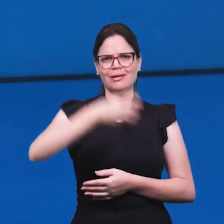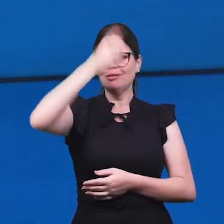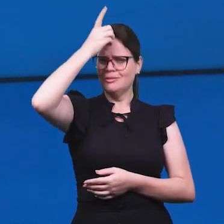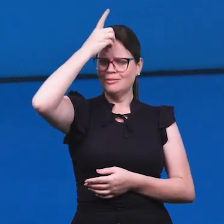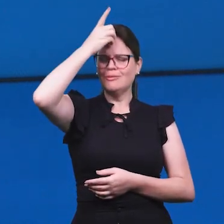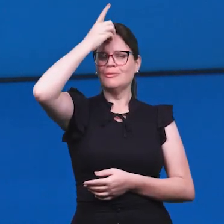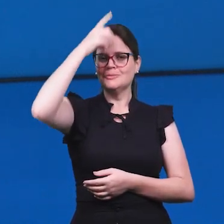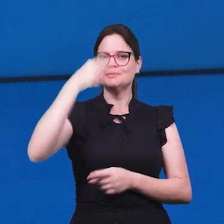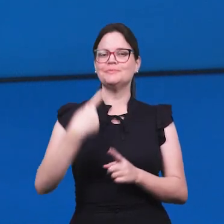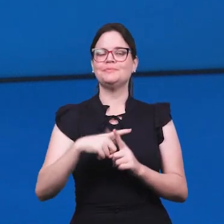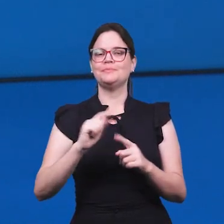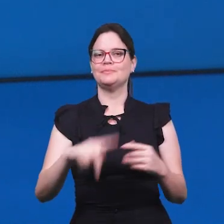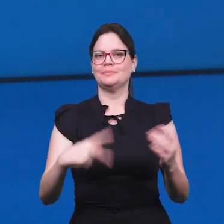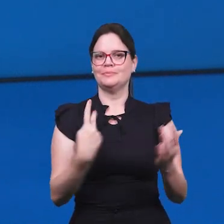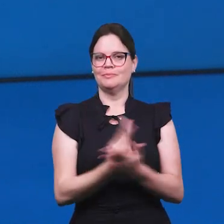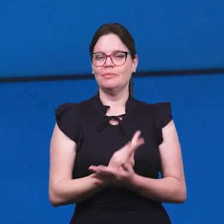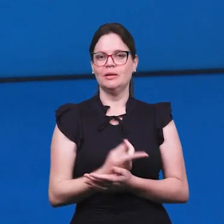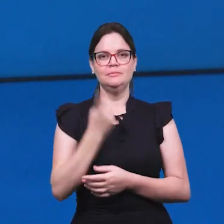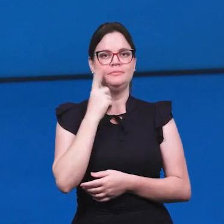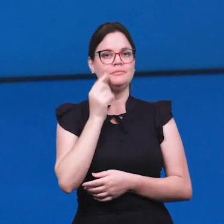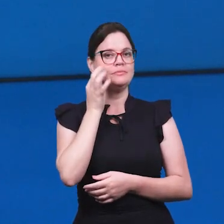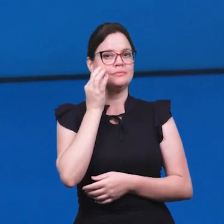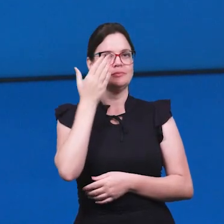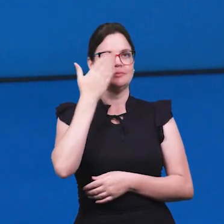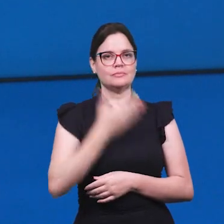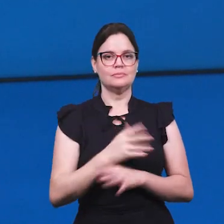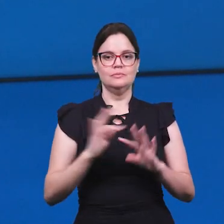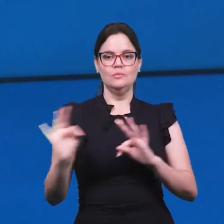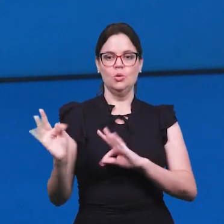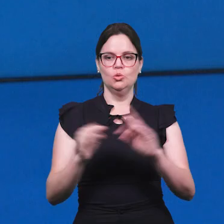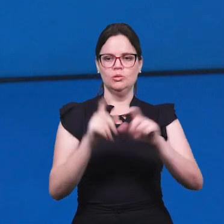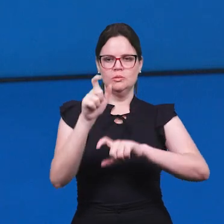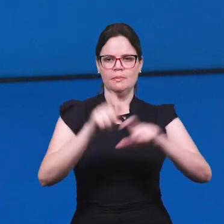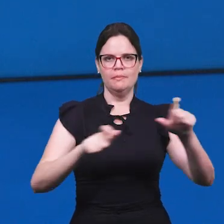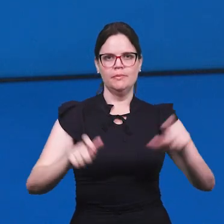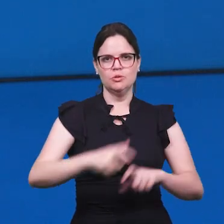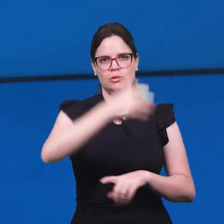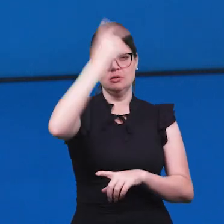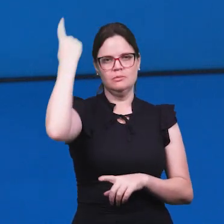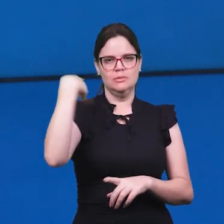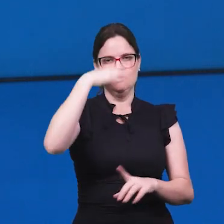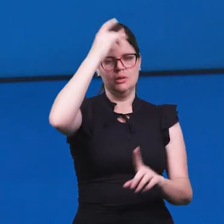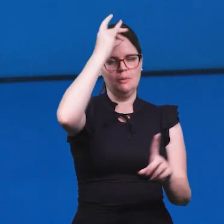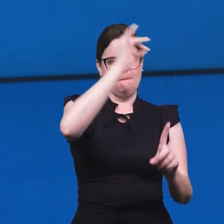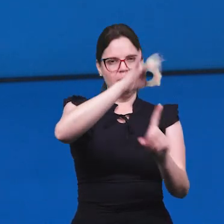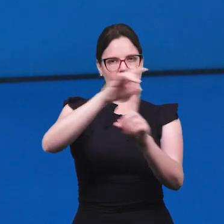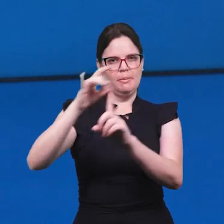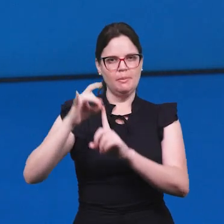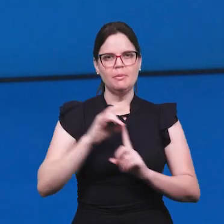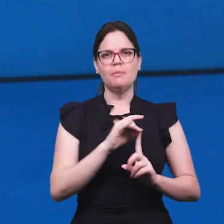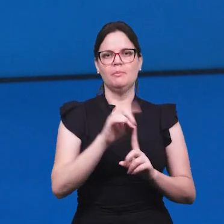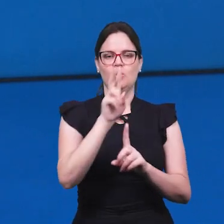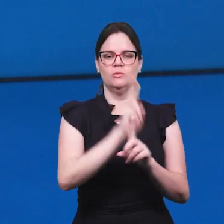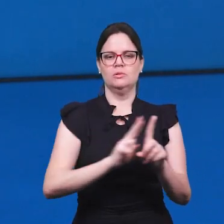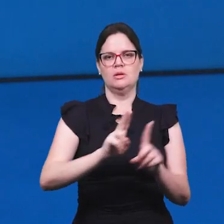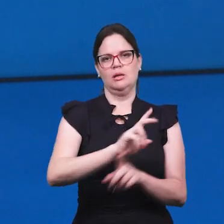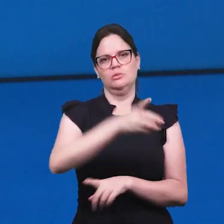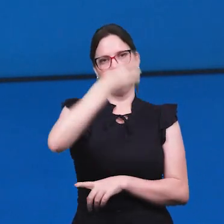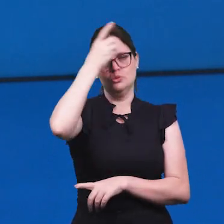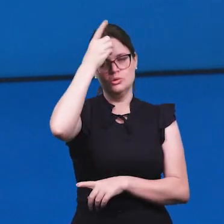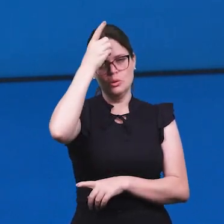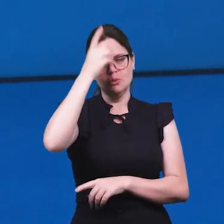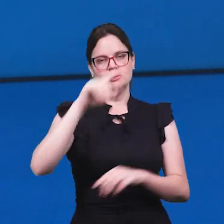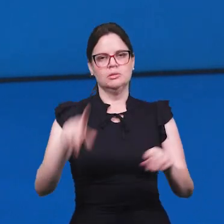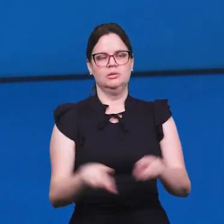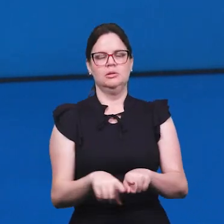existindo no meio da igreja, porque, na verdade, está aí a confirmação, não é? Todos ali foram cheios do Espírito Santo, foram